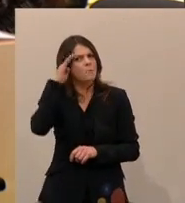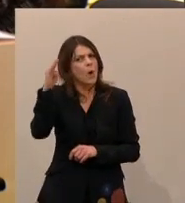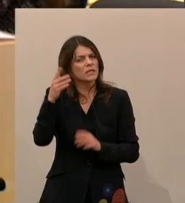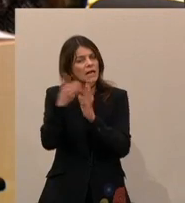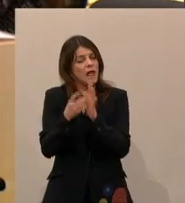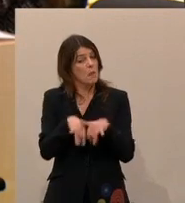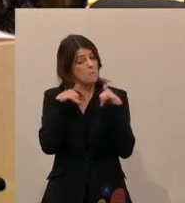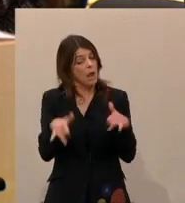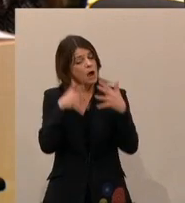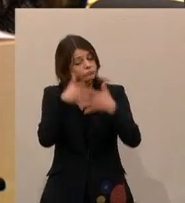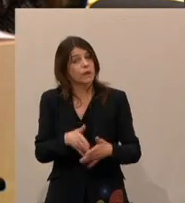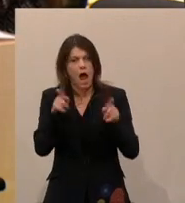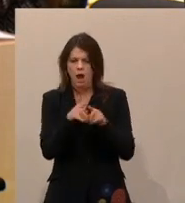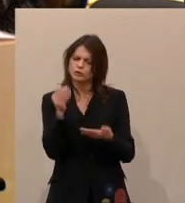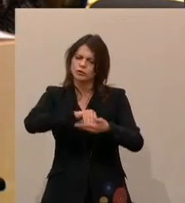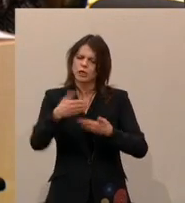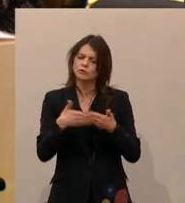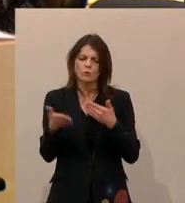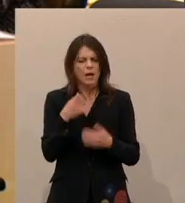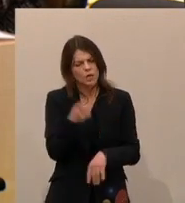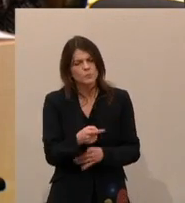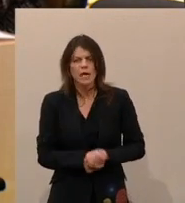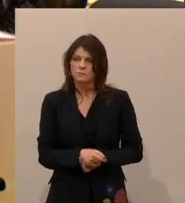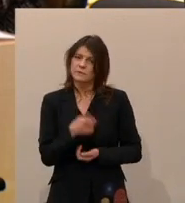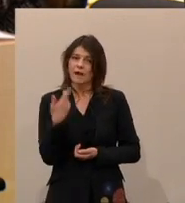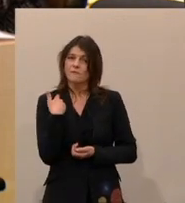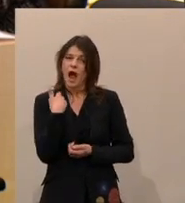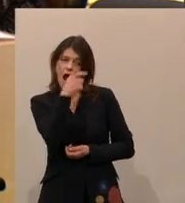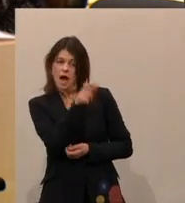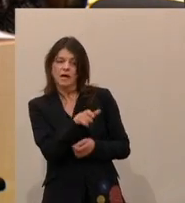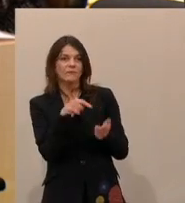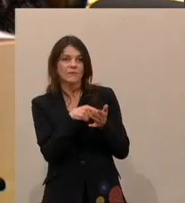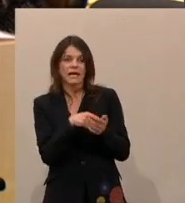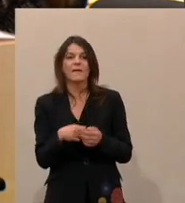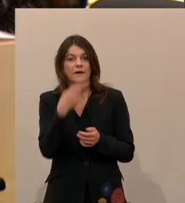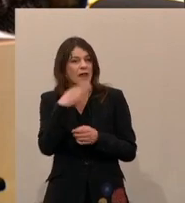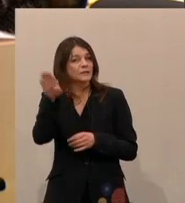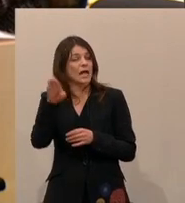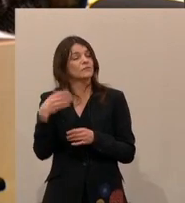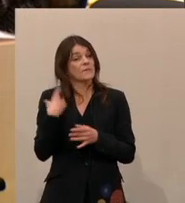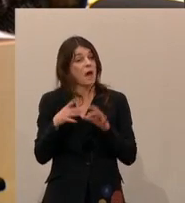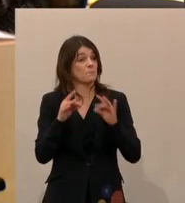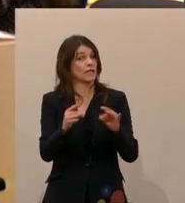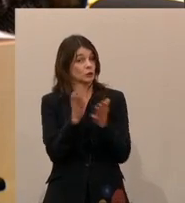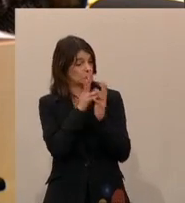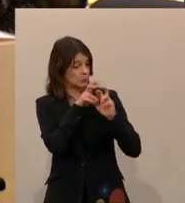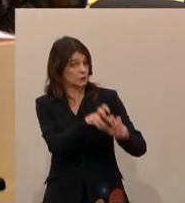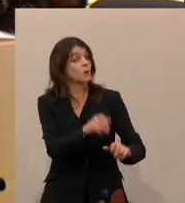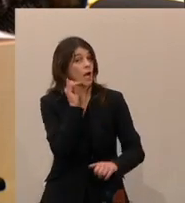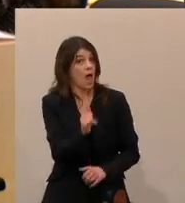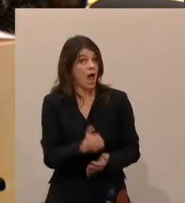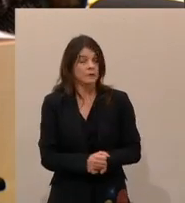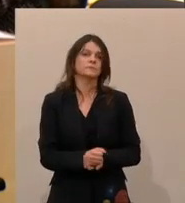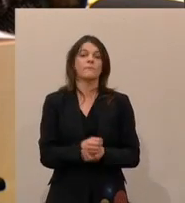kriminalpolizeiliche Datenbank. Und da steht dann zum Beispiel drinnen, dass gegen jemanden wegen nationalsozialistischer Wiederbetätigung ermittelt wird.